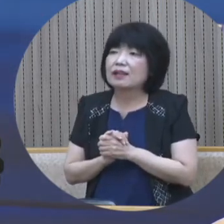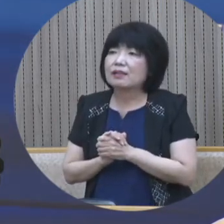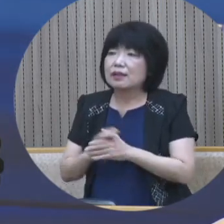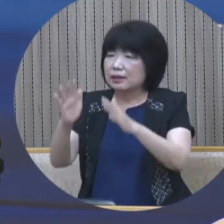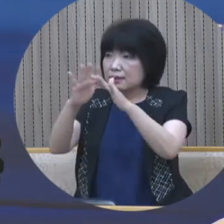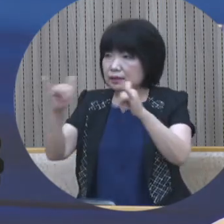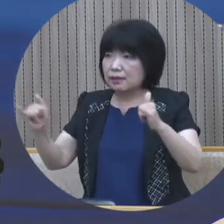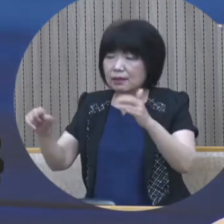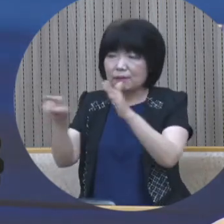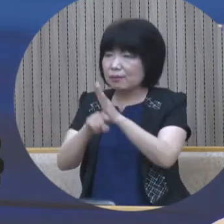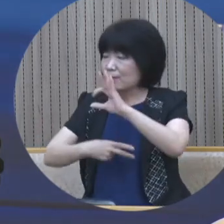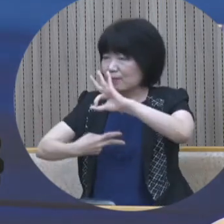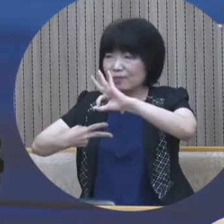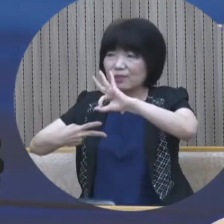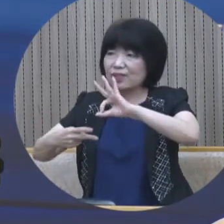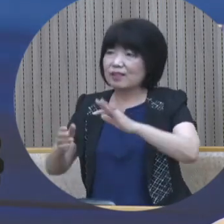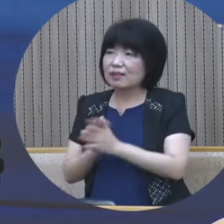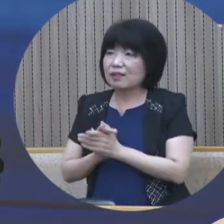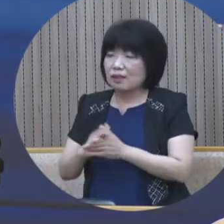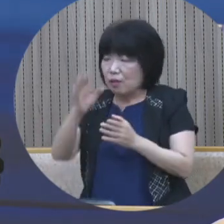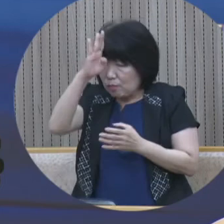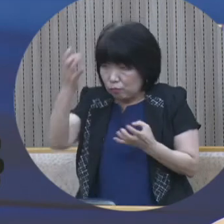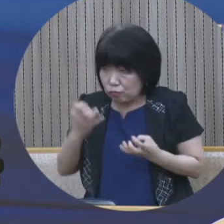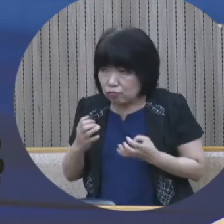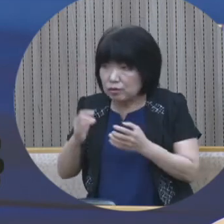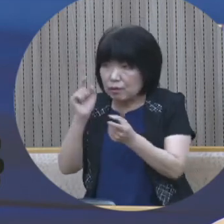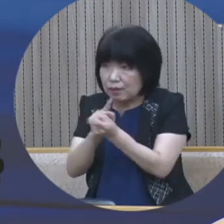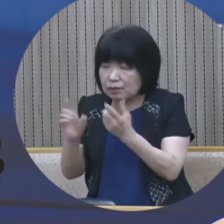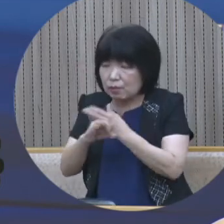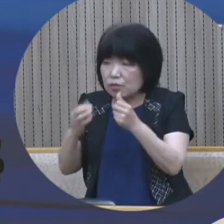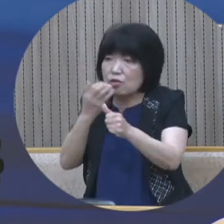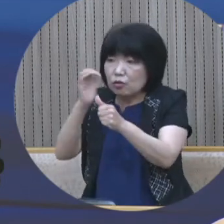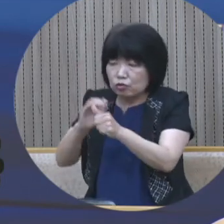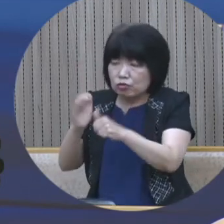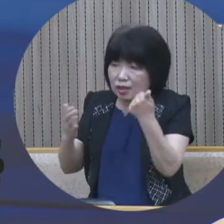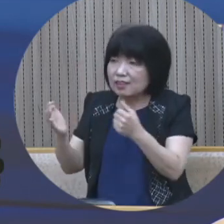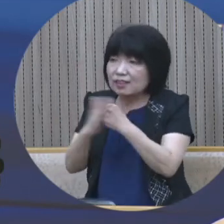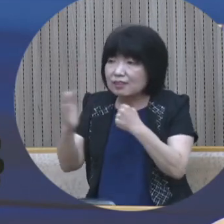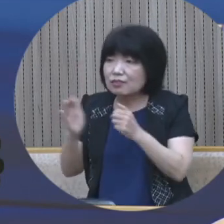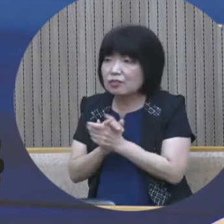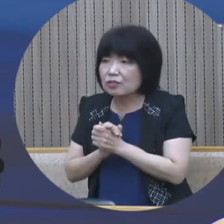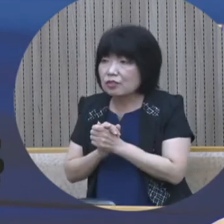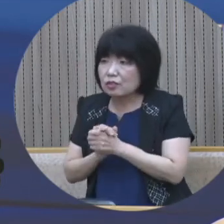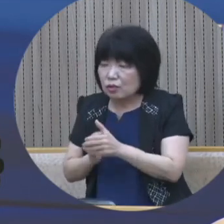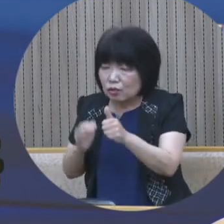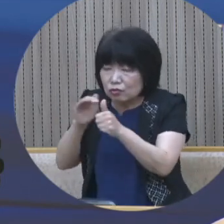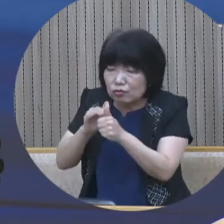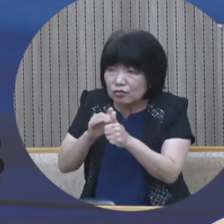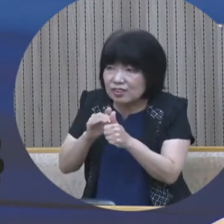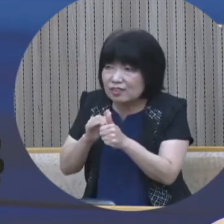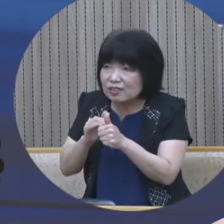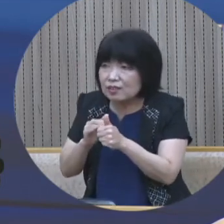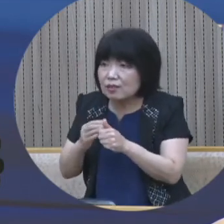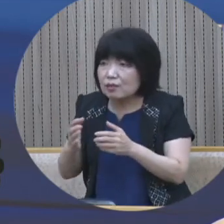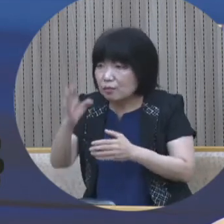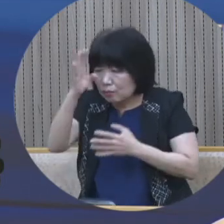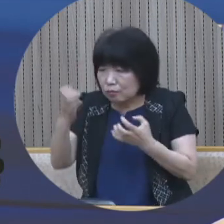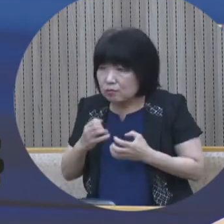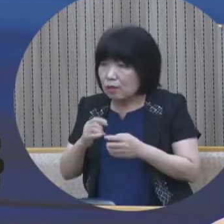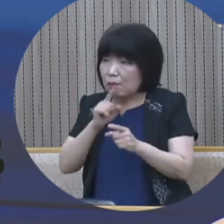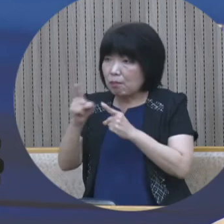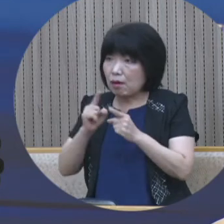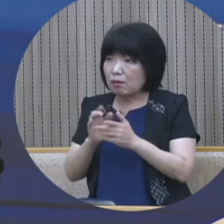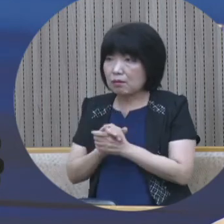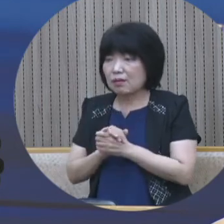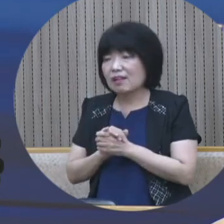사람들이 믿을 리가 없지. 문둥이가 나타나면 그대로 쳐 죽여야 하니까 쳐 죽이려고 했고, 문둥이가 한 말을,